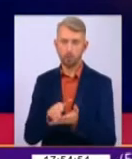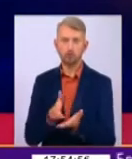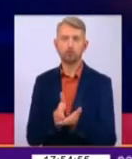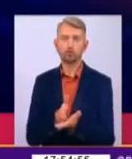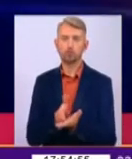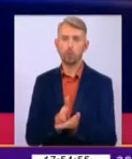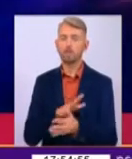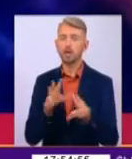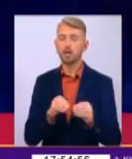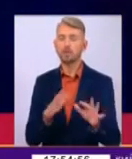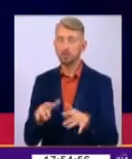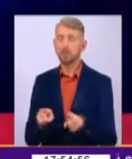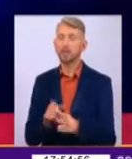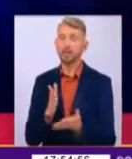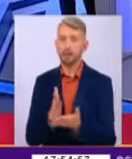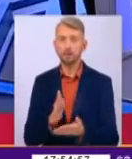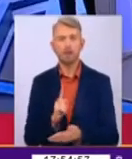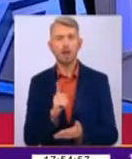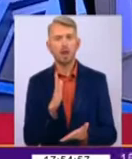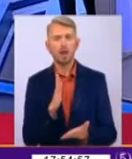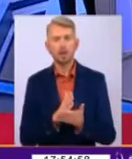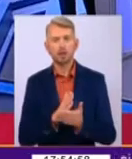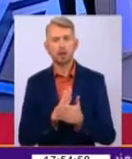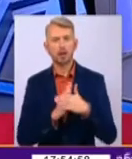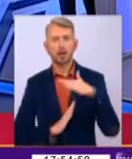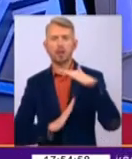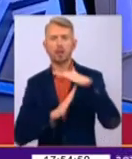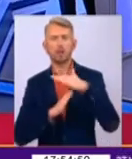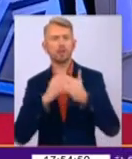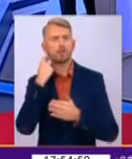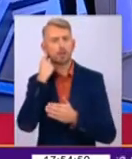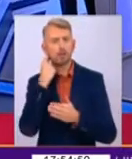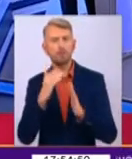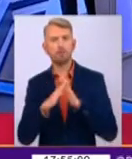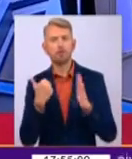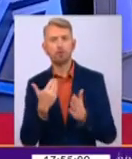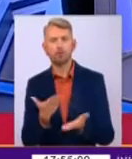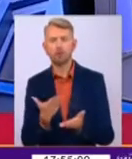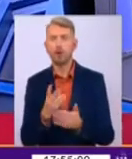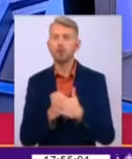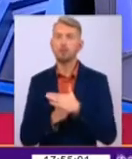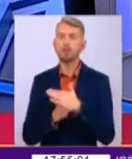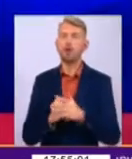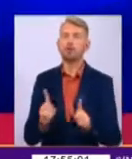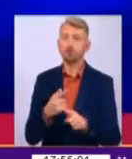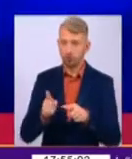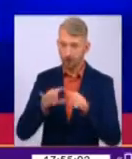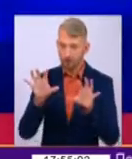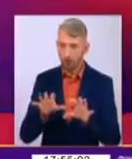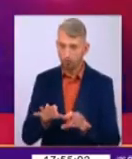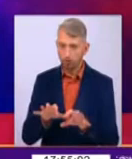Взагалі-то випадки такі є. Але є верхнє обмеження віку призову, власне. А на підставі чого? Це законно